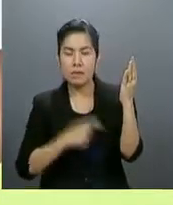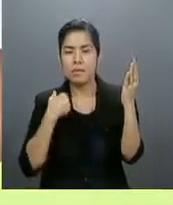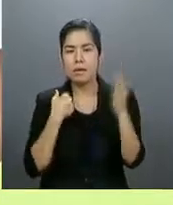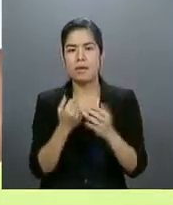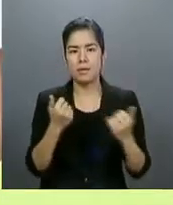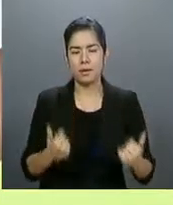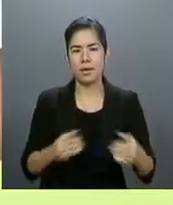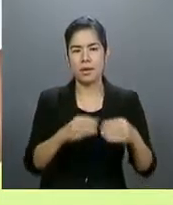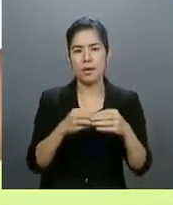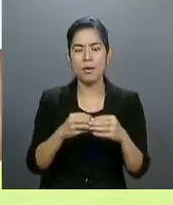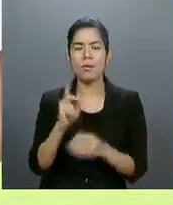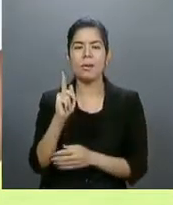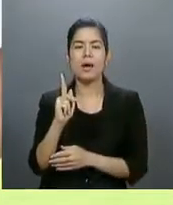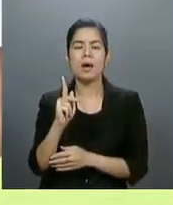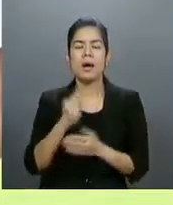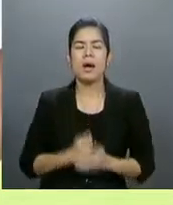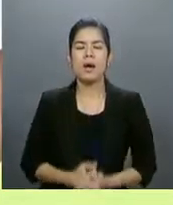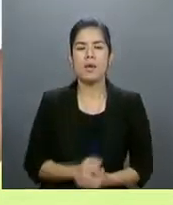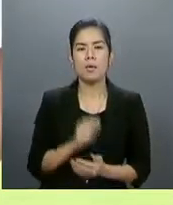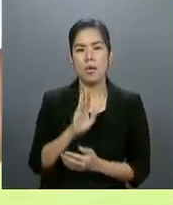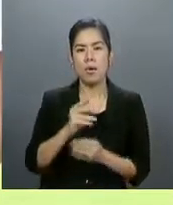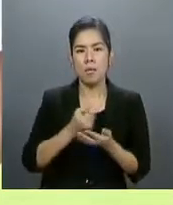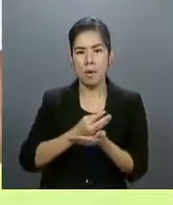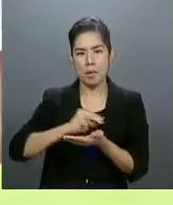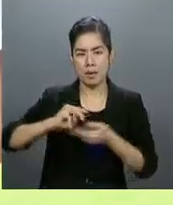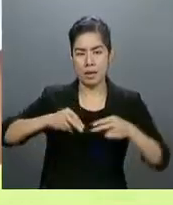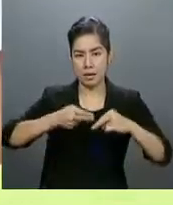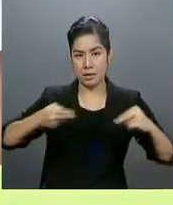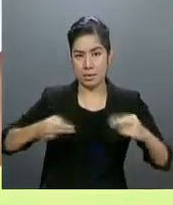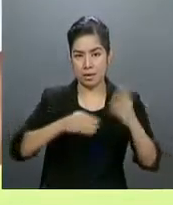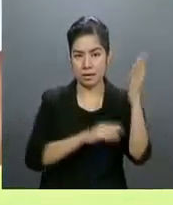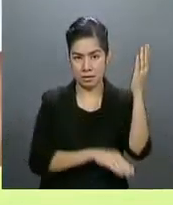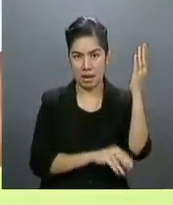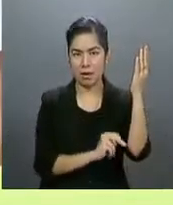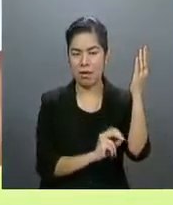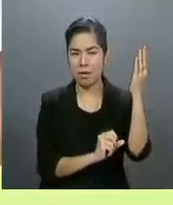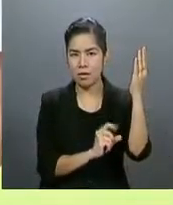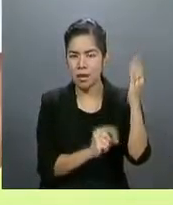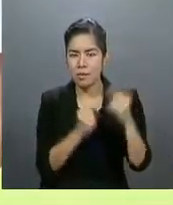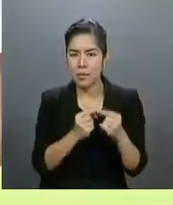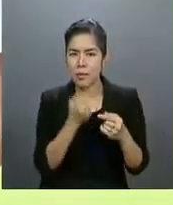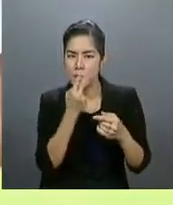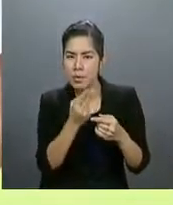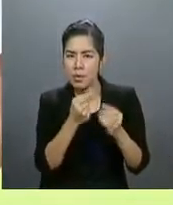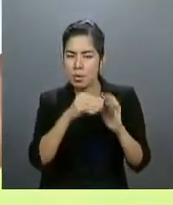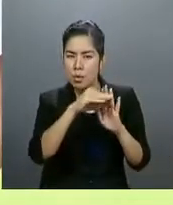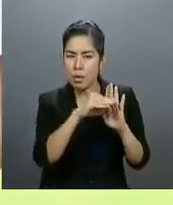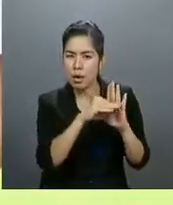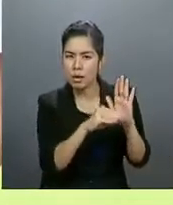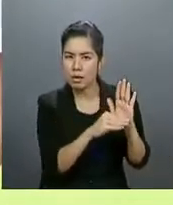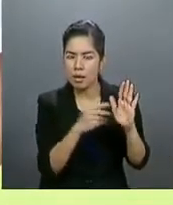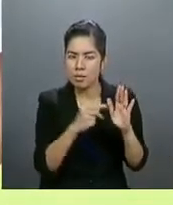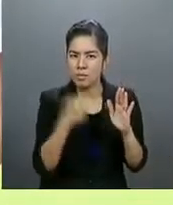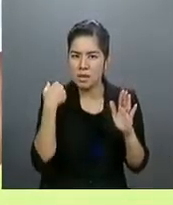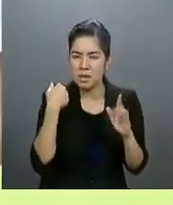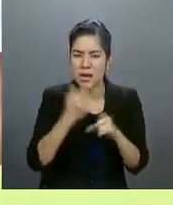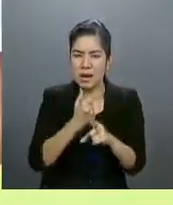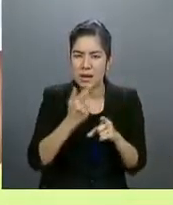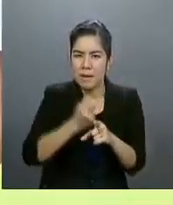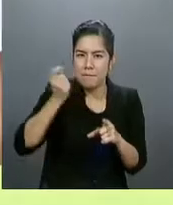ลเมืองมหาวิทยาลัยราชภัฏนครศรีธรรมราชจะพาไปเรียนรู้ขั้นตอนการตีเหล็กกว่าจะเป็นมีดกรีดยางที่อำเภอท่าศาลา